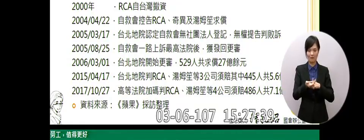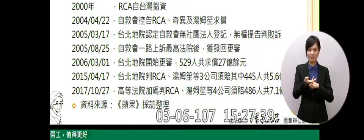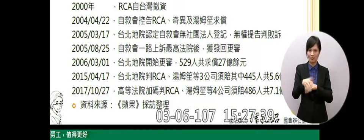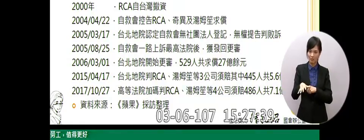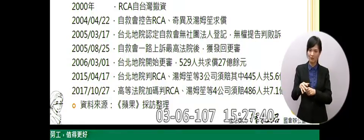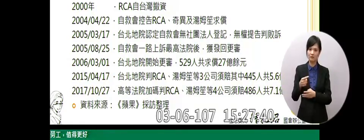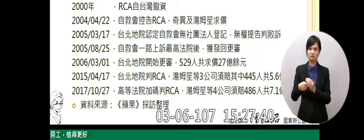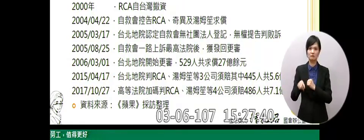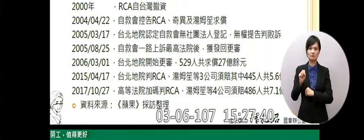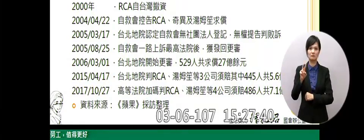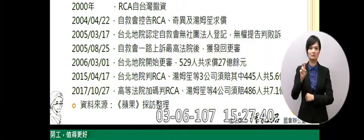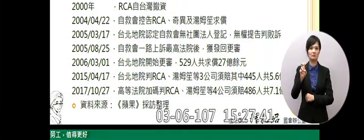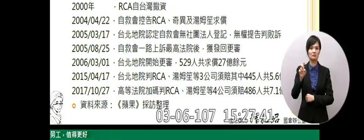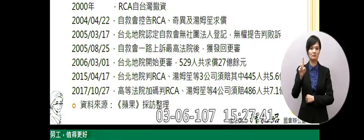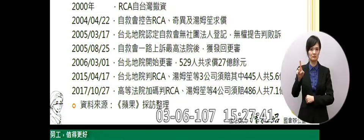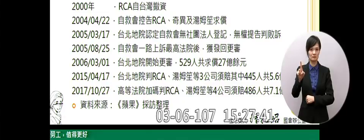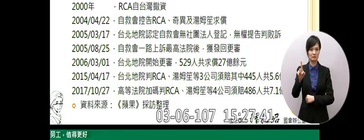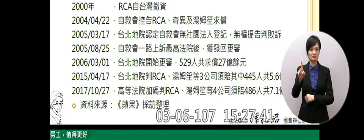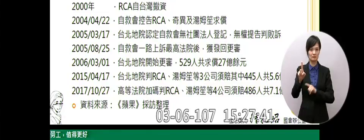了221位。